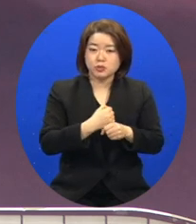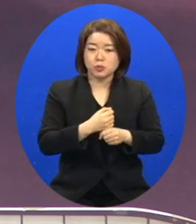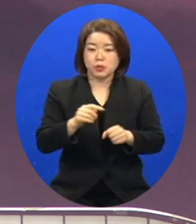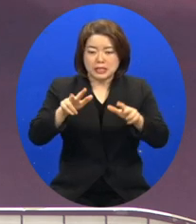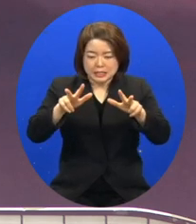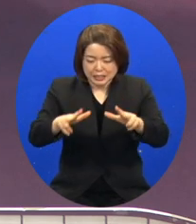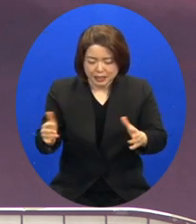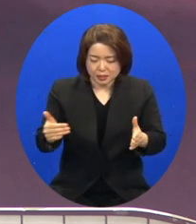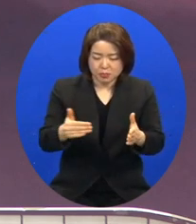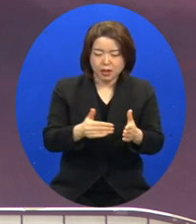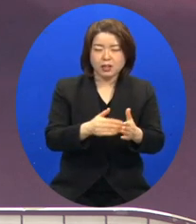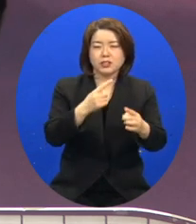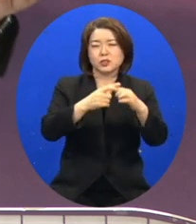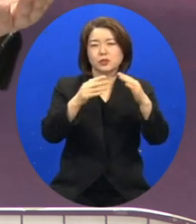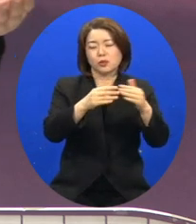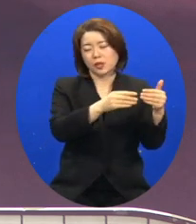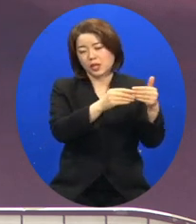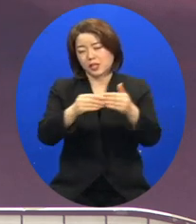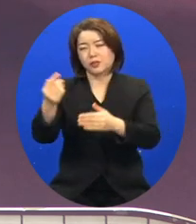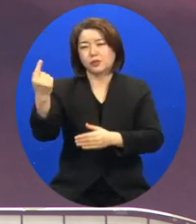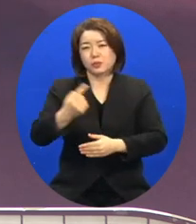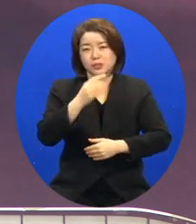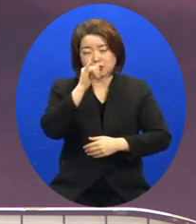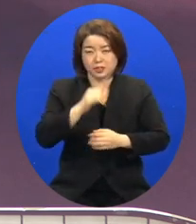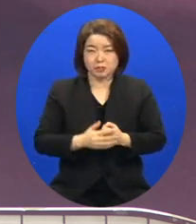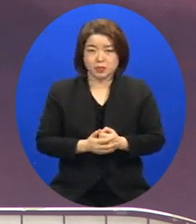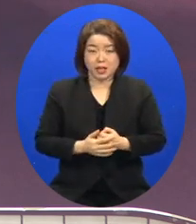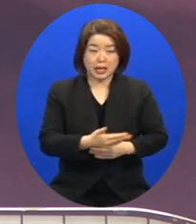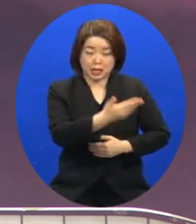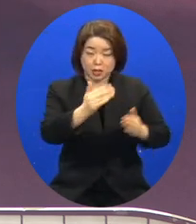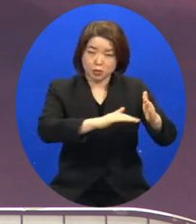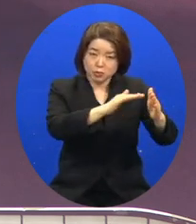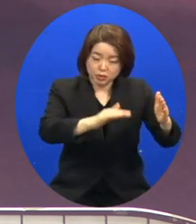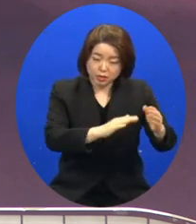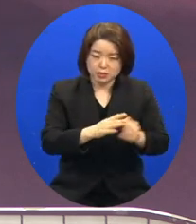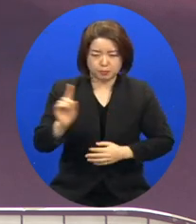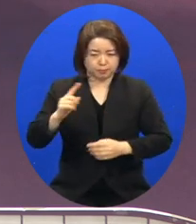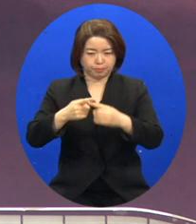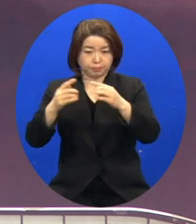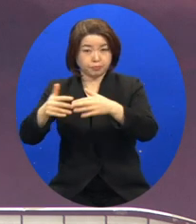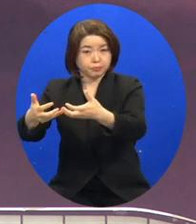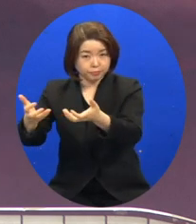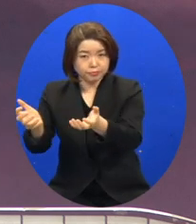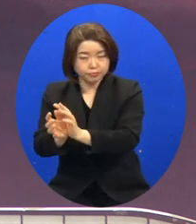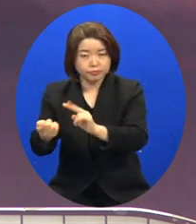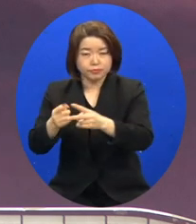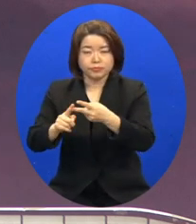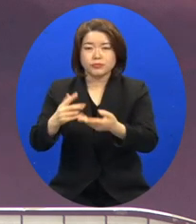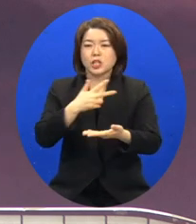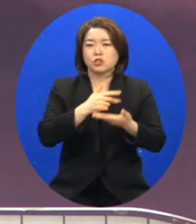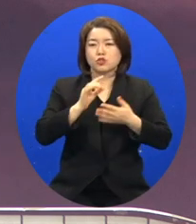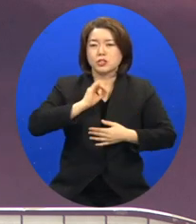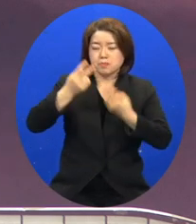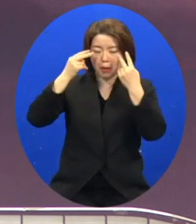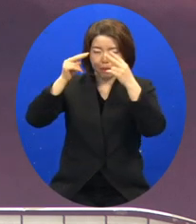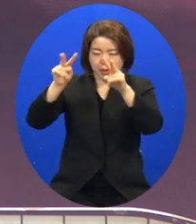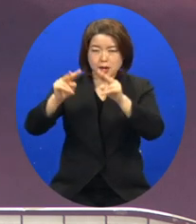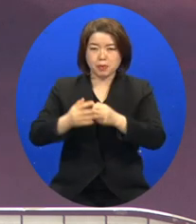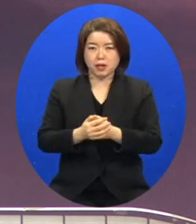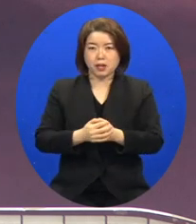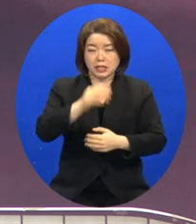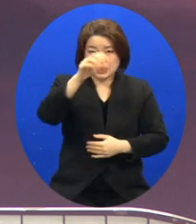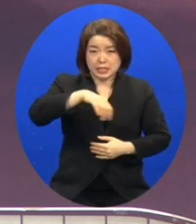이끌어 오셨어요 여러분의 가정에서 든 어느 교회 공동체 등 주님만 바라 봅시다 십자가의